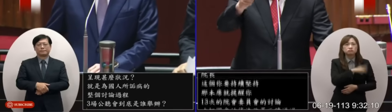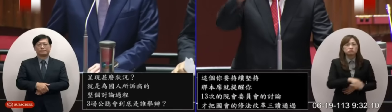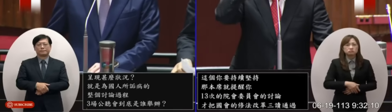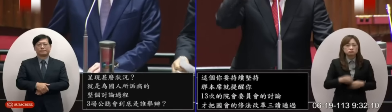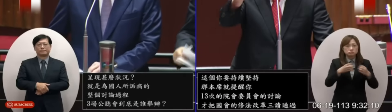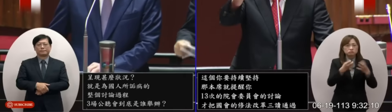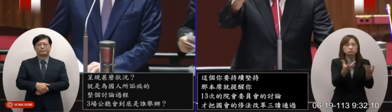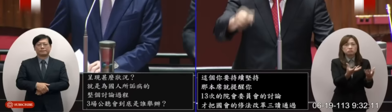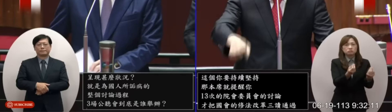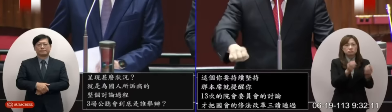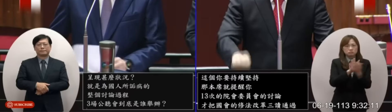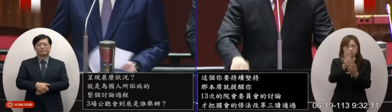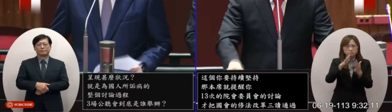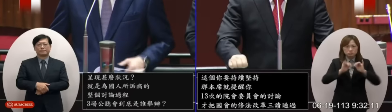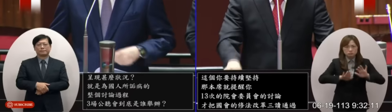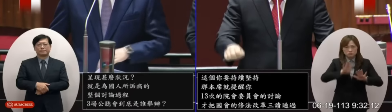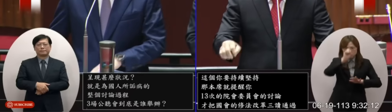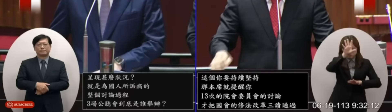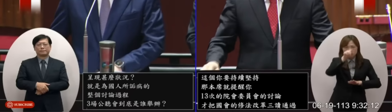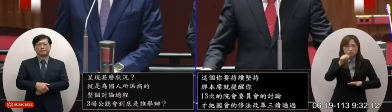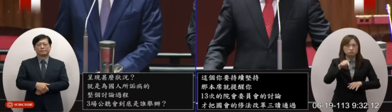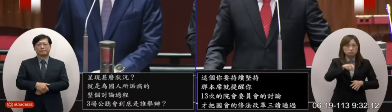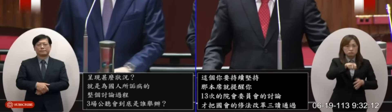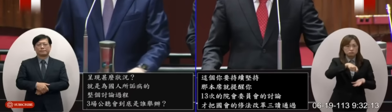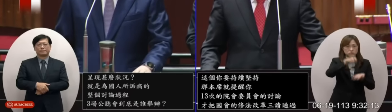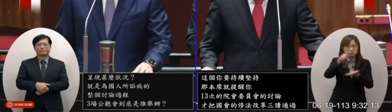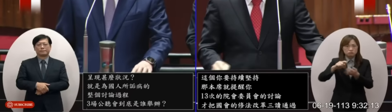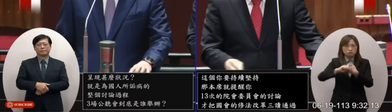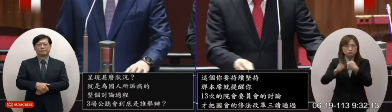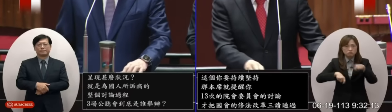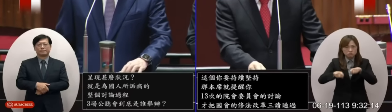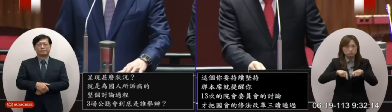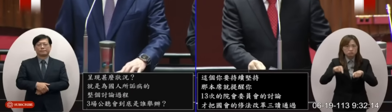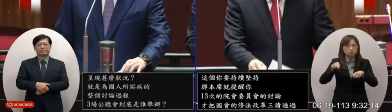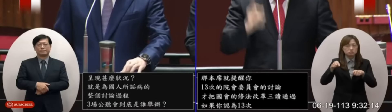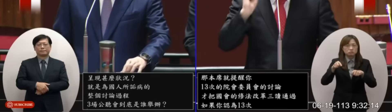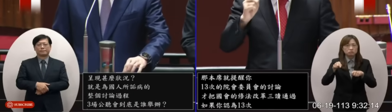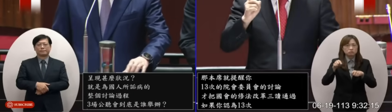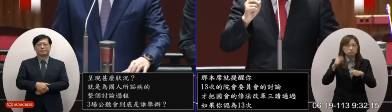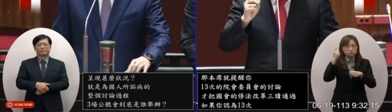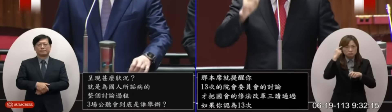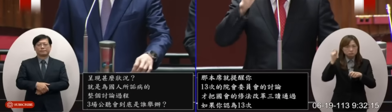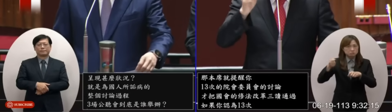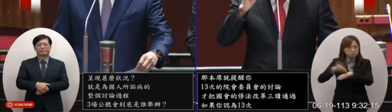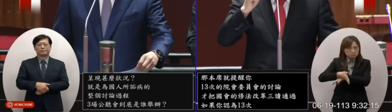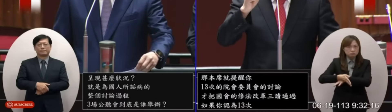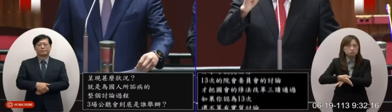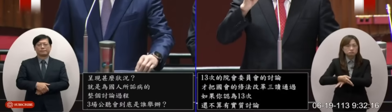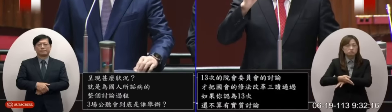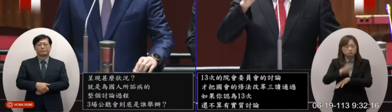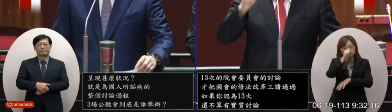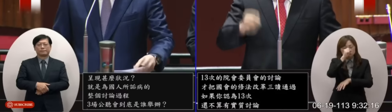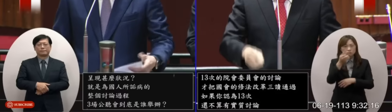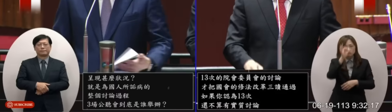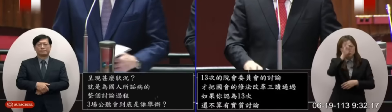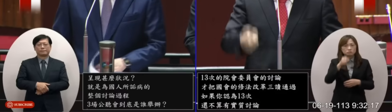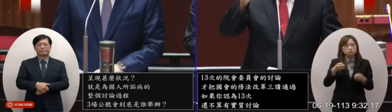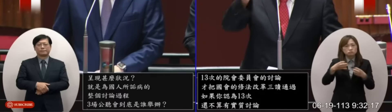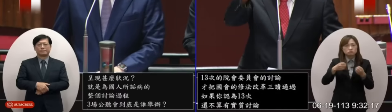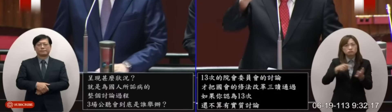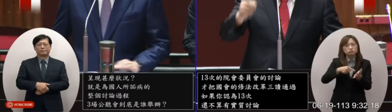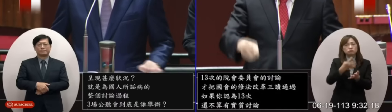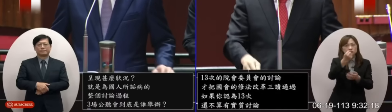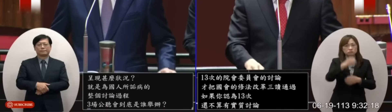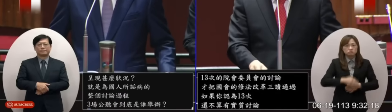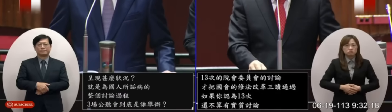以后民进党推出的法案要在本院通过，那我们看要几次讨论。13次都不算有实质的讨论，